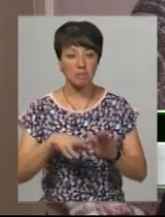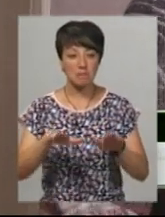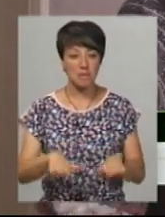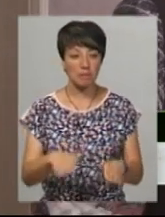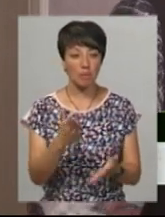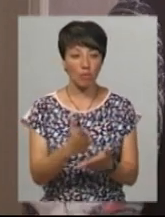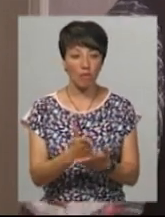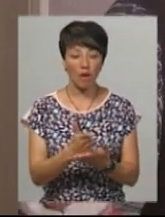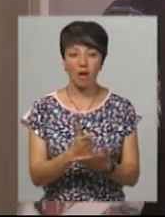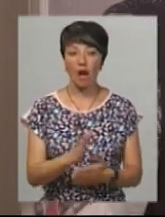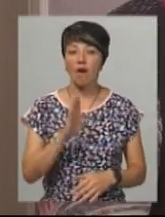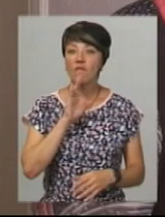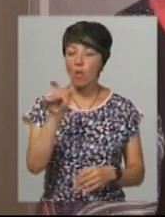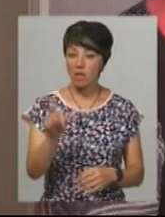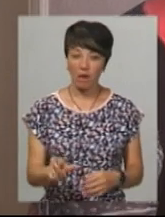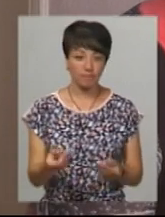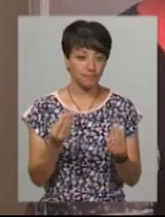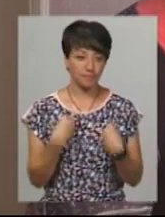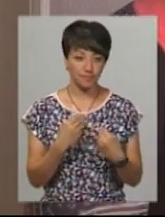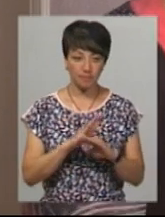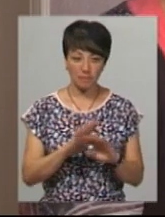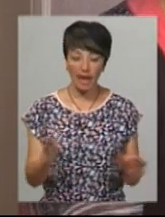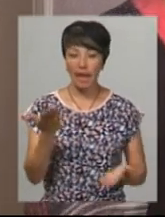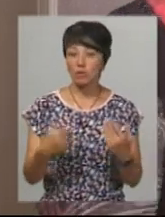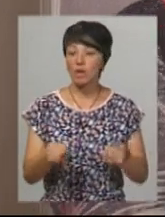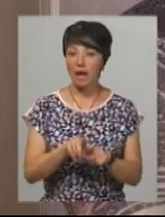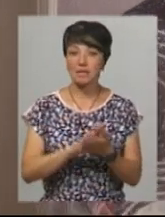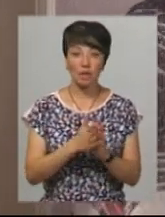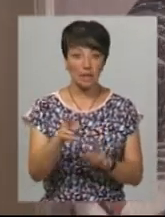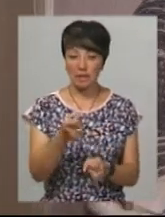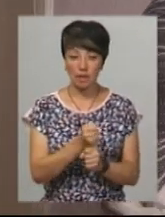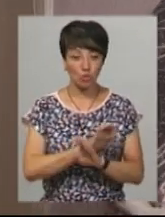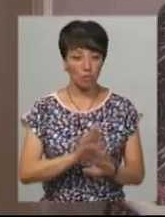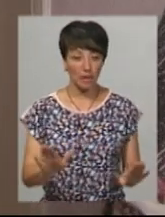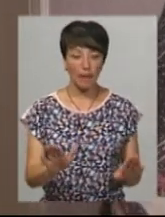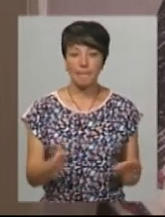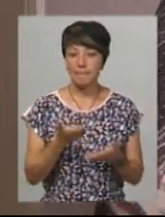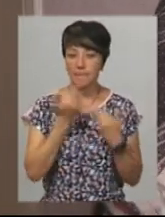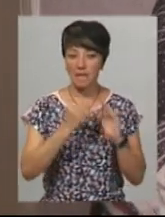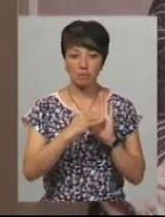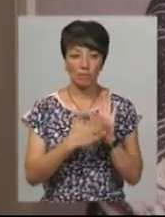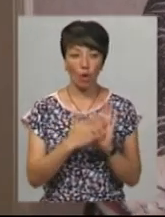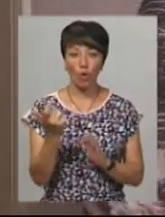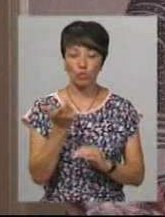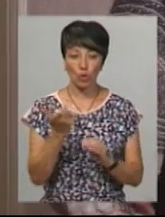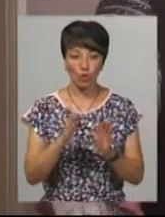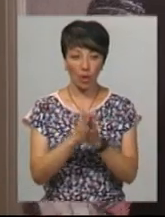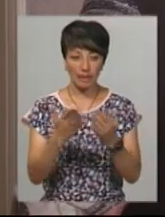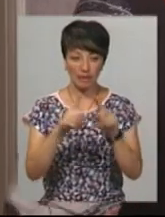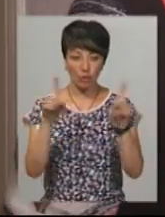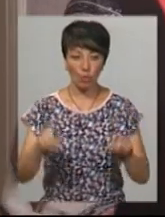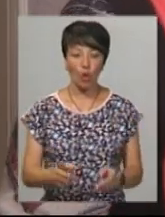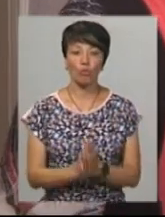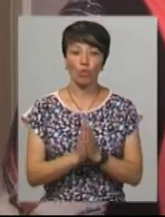перебування. Вона нам це не зробила. Але ми їй кажемо, якщо така ситуація, ти не зробила, ми не записали в господарську книгу,